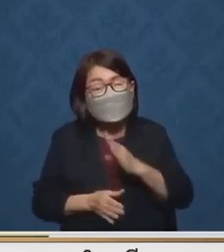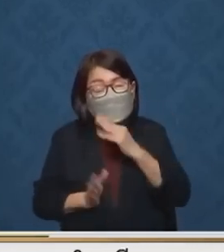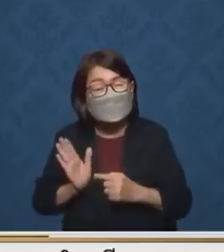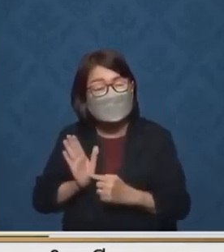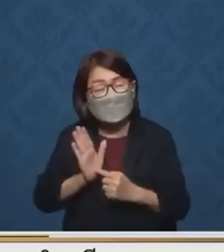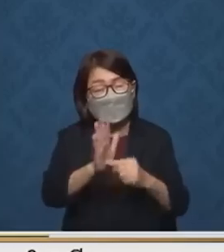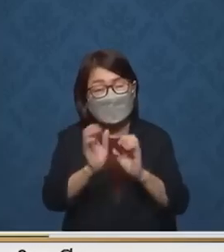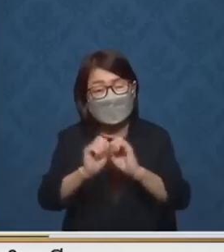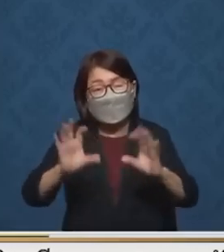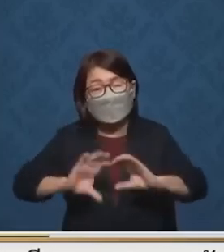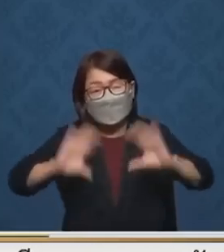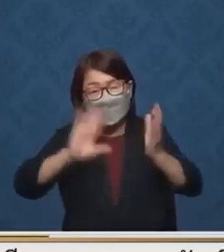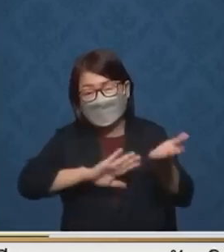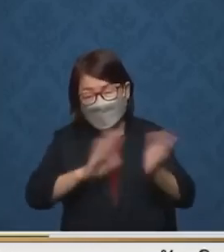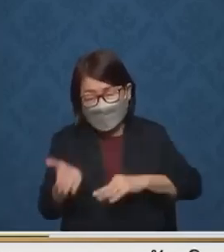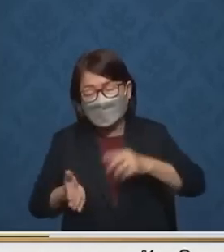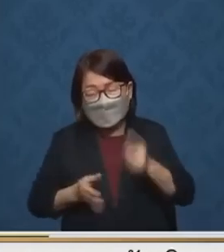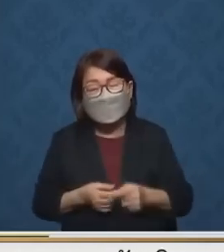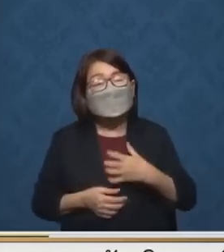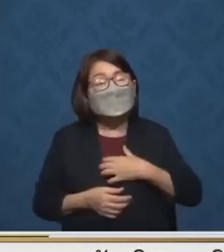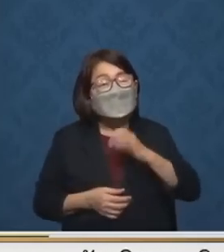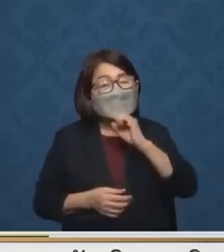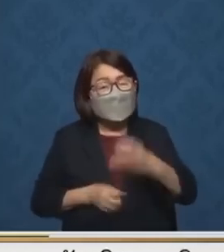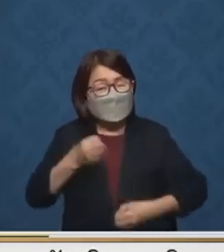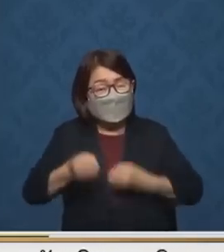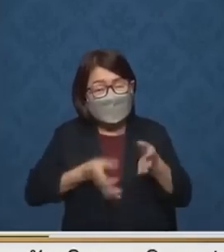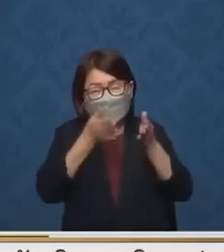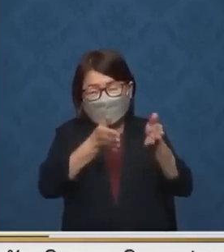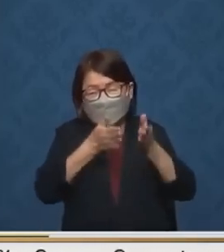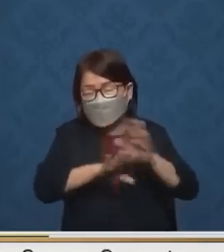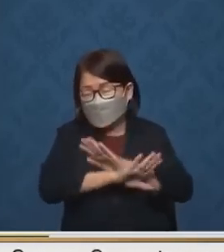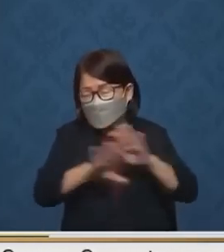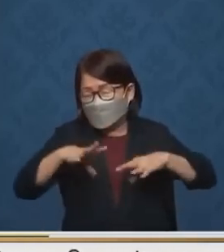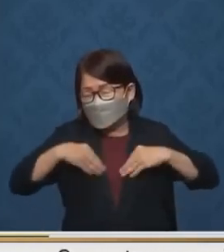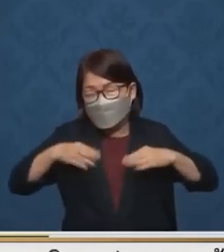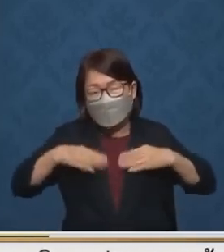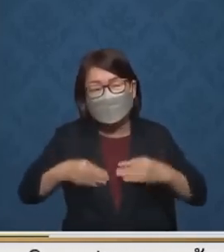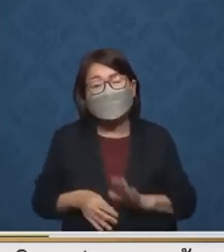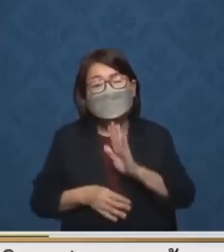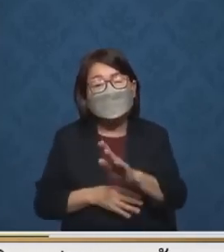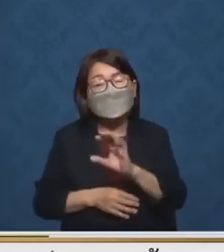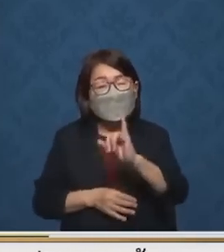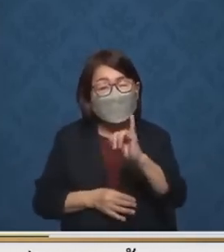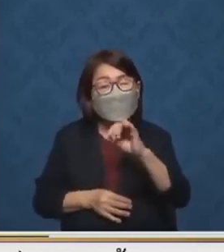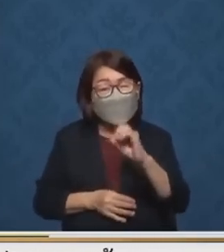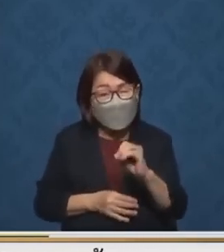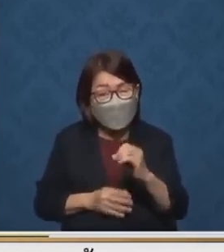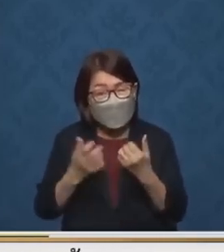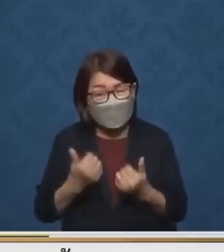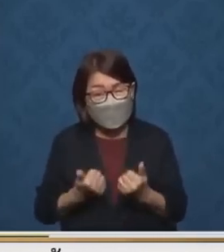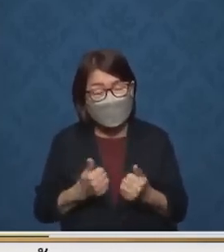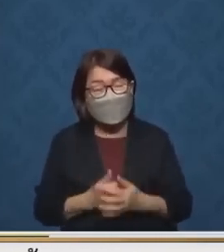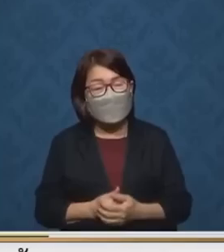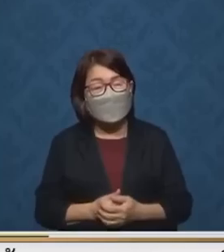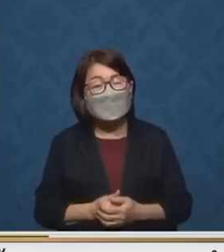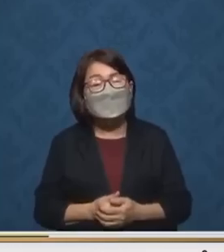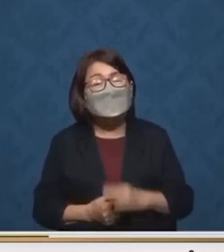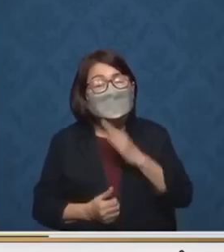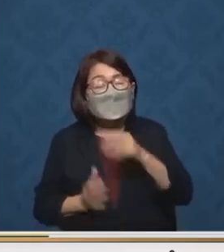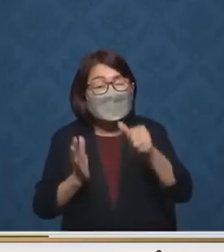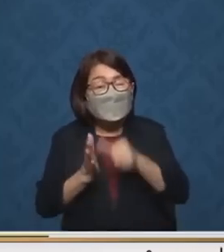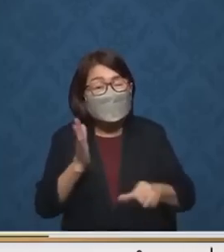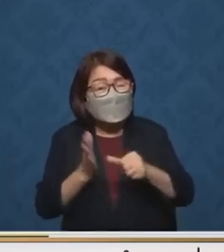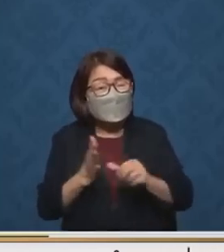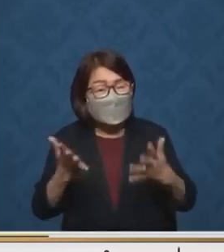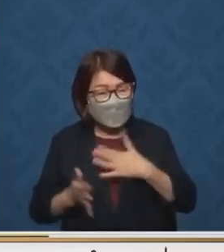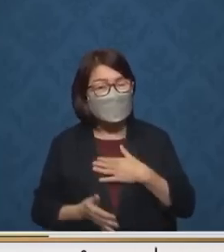แต่ผมขอบอกเลยว่าการอภิปลายไม่ไ้วางใจปริบัการอัโภาatalจะสตอบนี้ถึงแม้จะไม่มใเสร็แต่